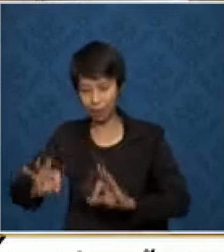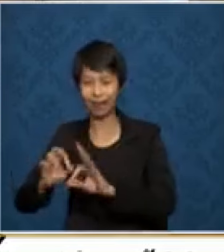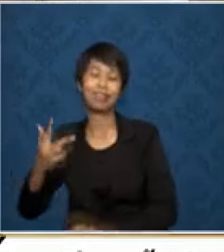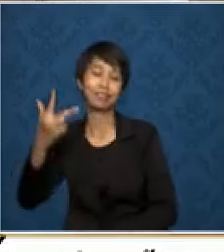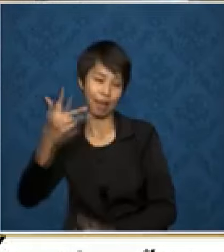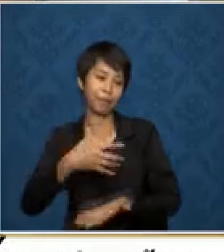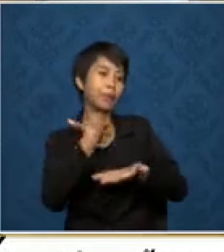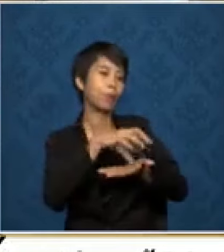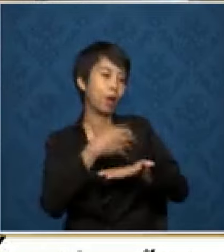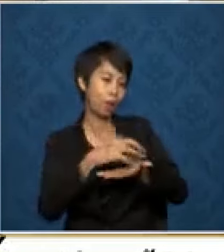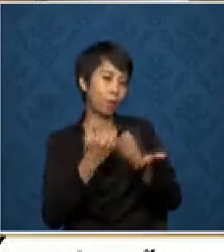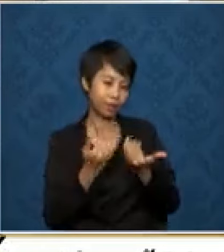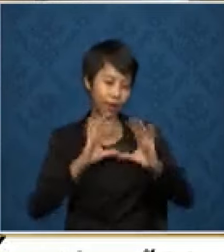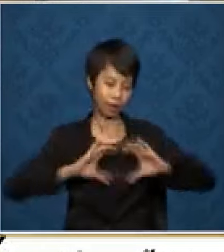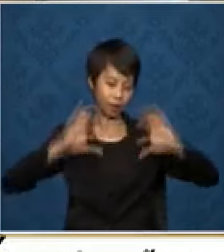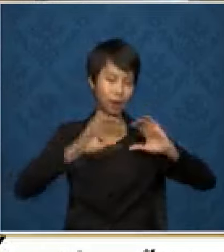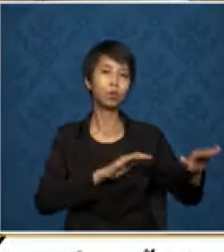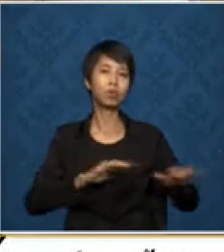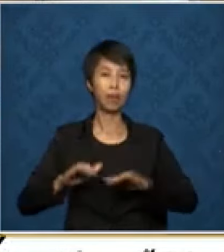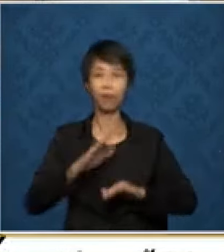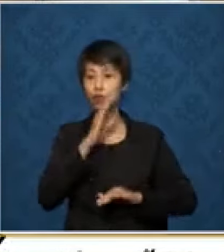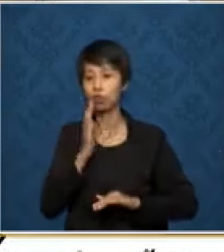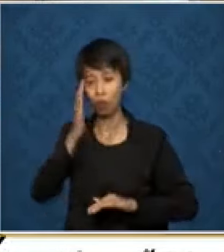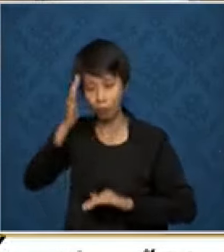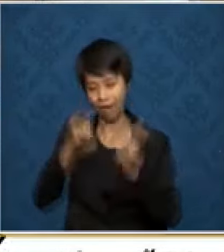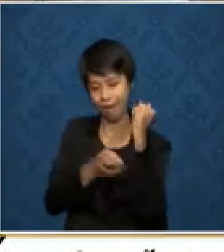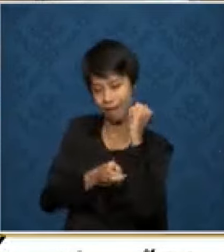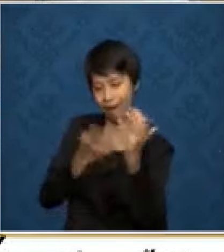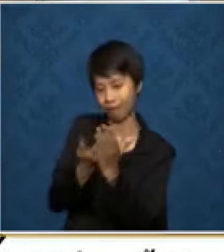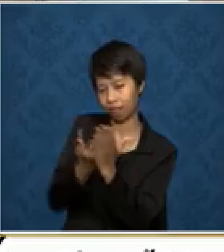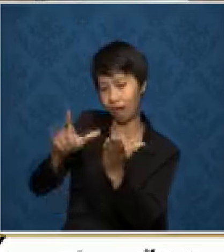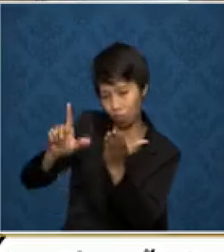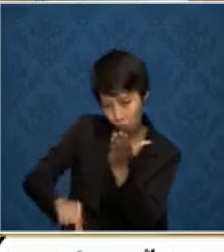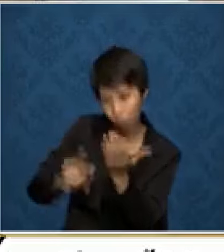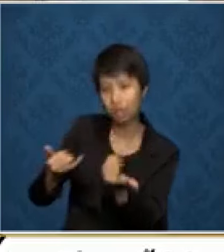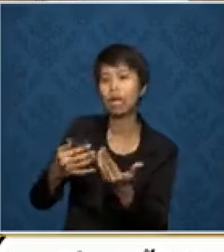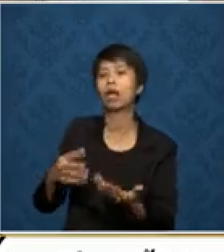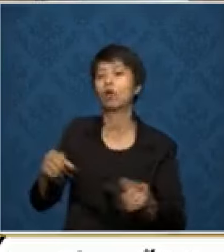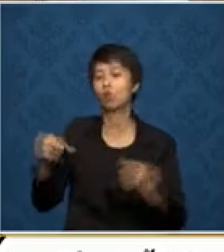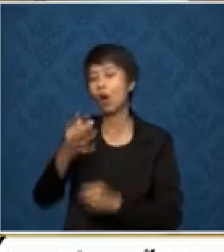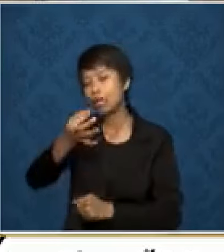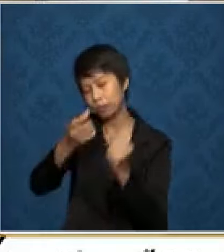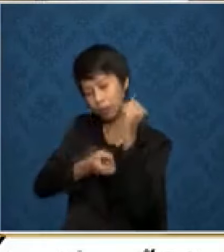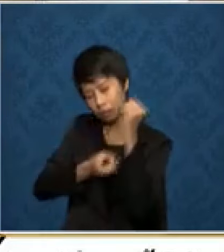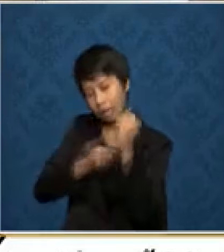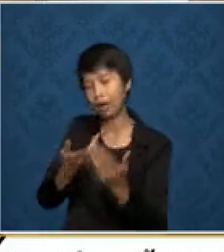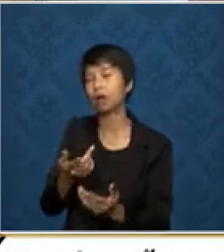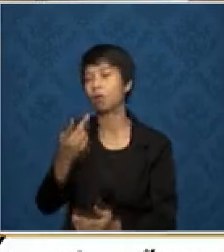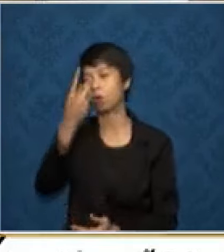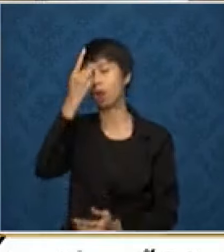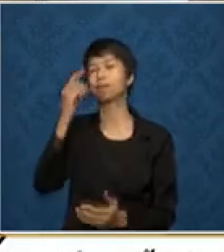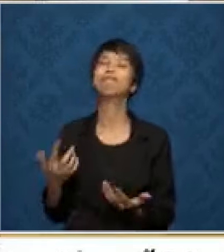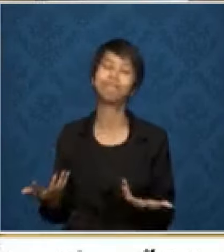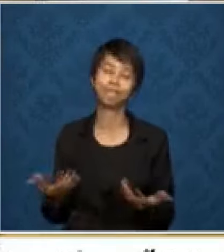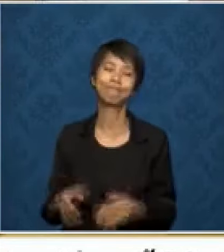ต้องเตรียมการไว้ถ้าวันไหนยางมันตกเพื่อกรรมจะได้ไม่ตกกับชาวสวนอีกต่อไปเรื่องสุด